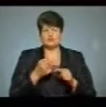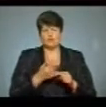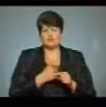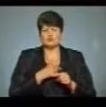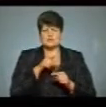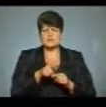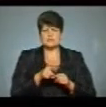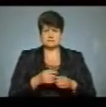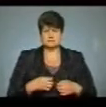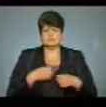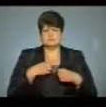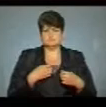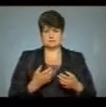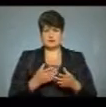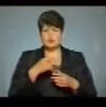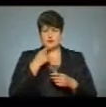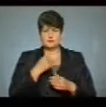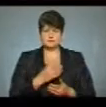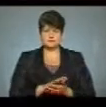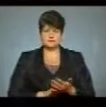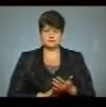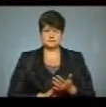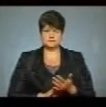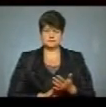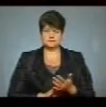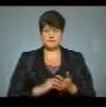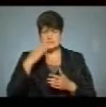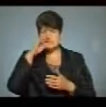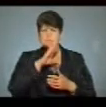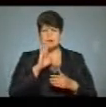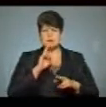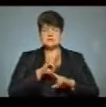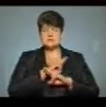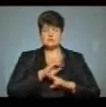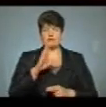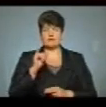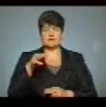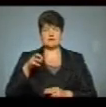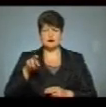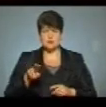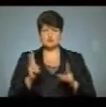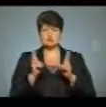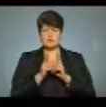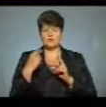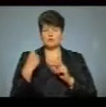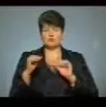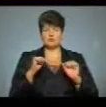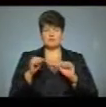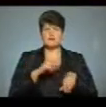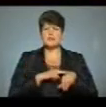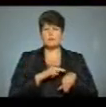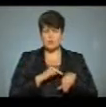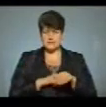хочуть залякати. Подробиці знає Любов Гадомська. З батьками загиблого Віталія ми зустрілися в обласному управлінні